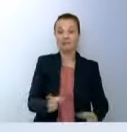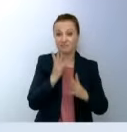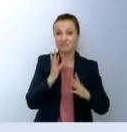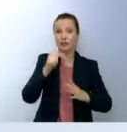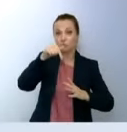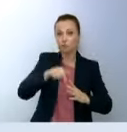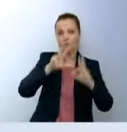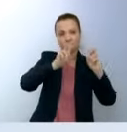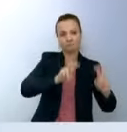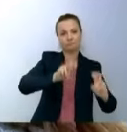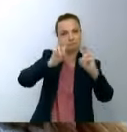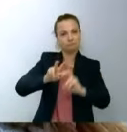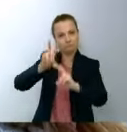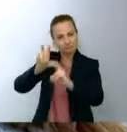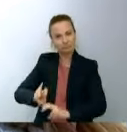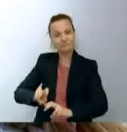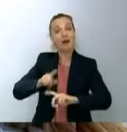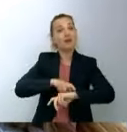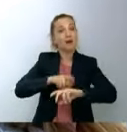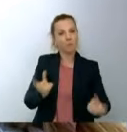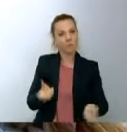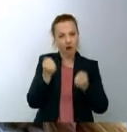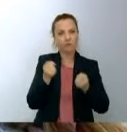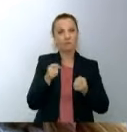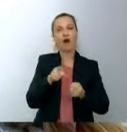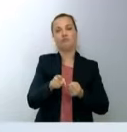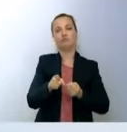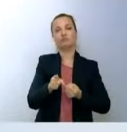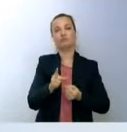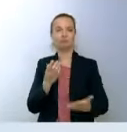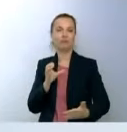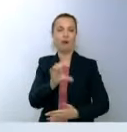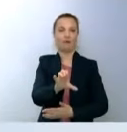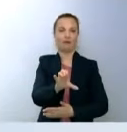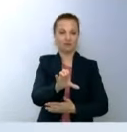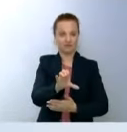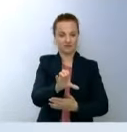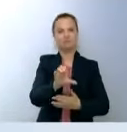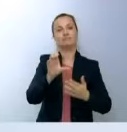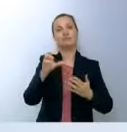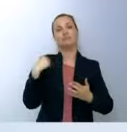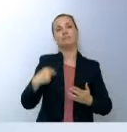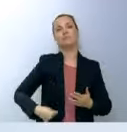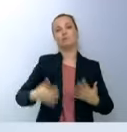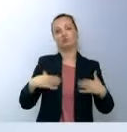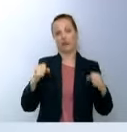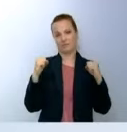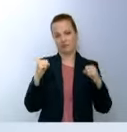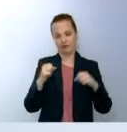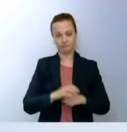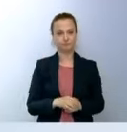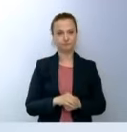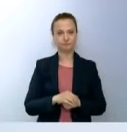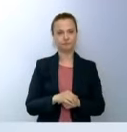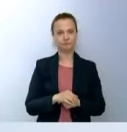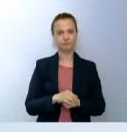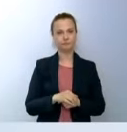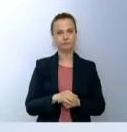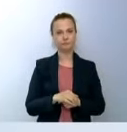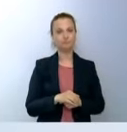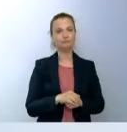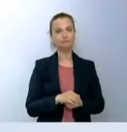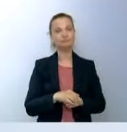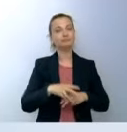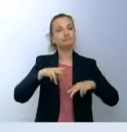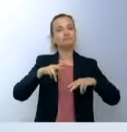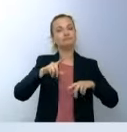πραγματικότητα και όχι δαπάνη θέλω να πω μόνο κλείνοντας ένα πράγμα η πολιτεία με όλα αυτά τα προγράμματα για την